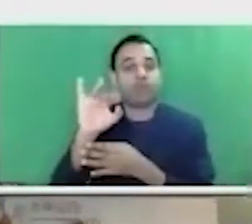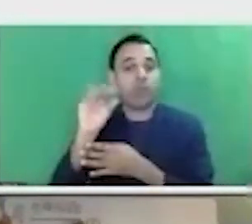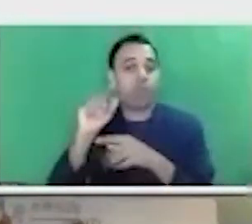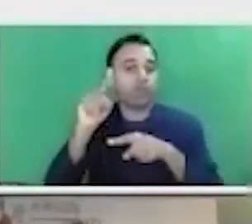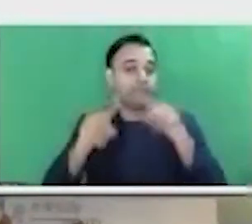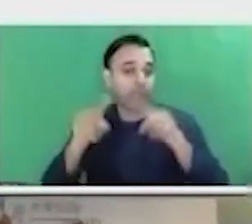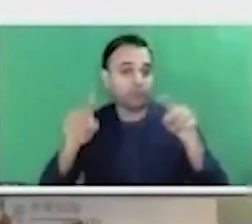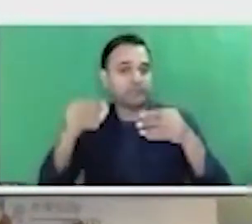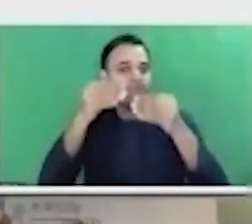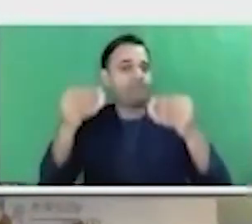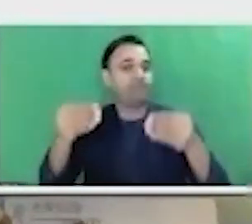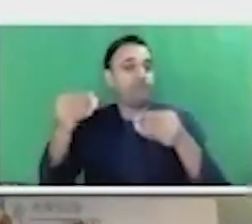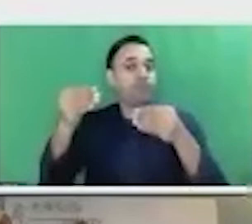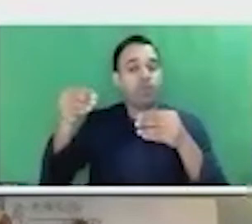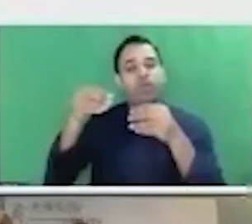كما تفضلت تينا،